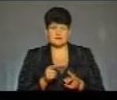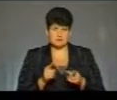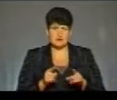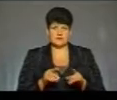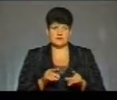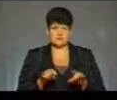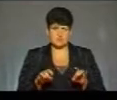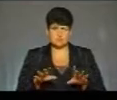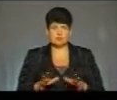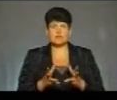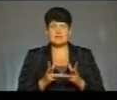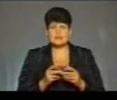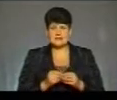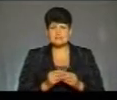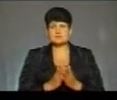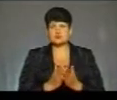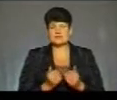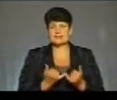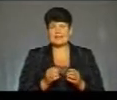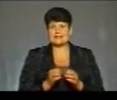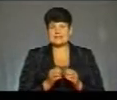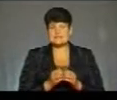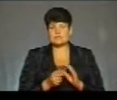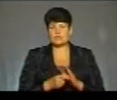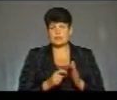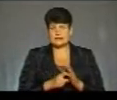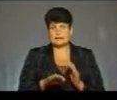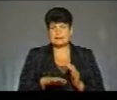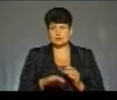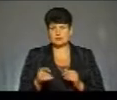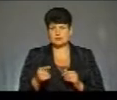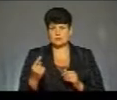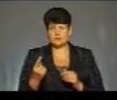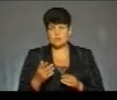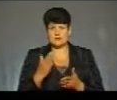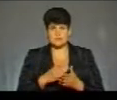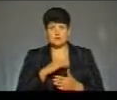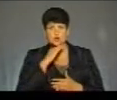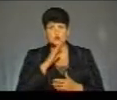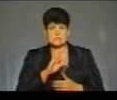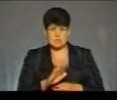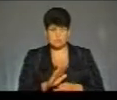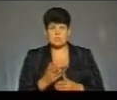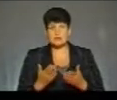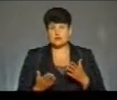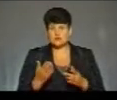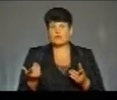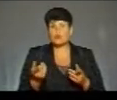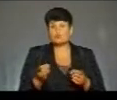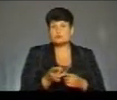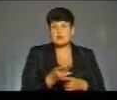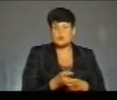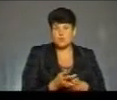кількість підручників для 10 класу, наприклад, на території Тернопільської області є достатньою. І якщо в якомусь районі